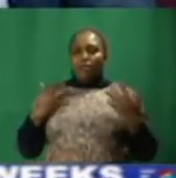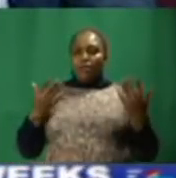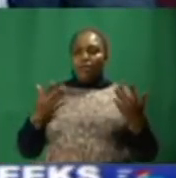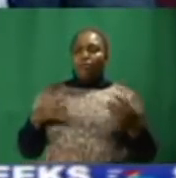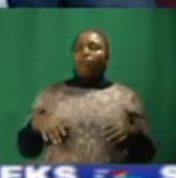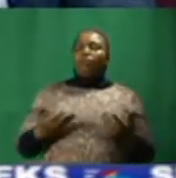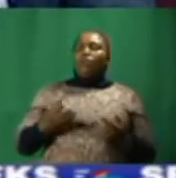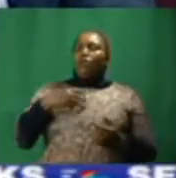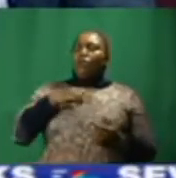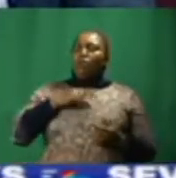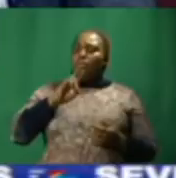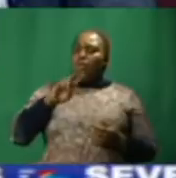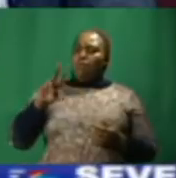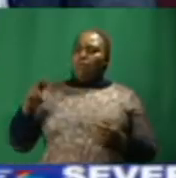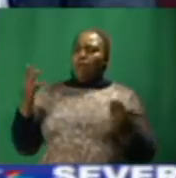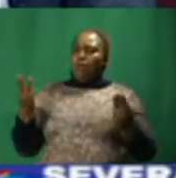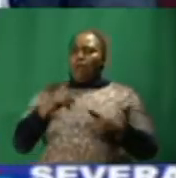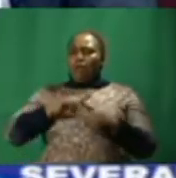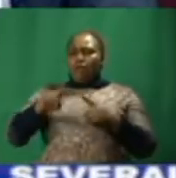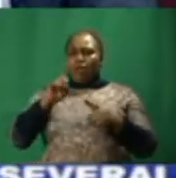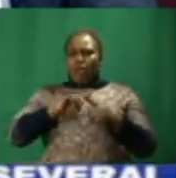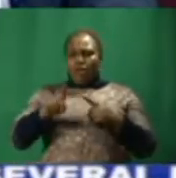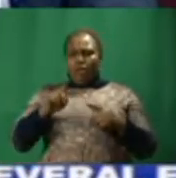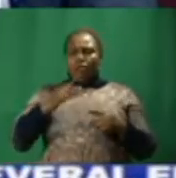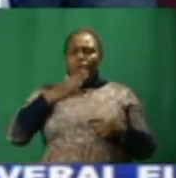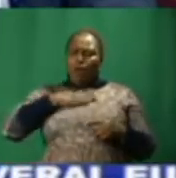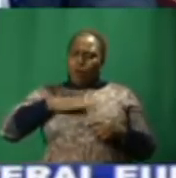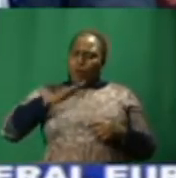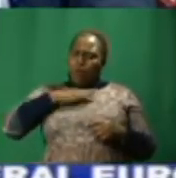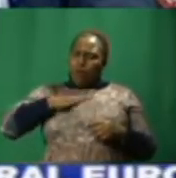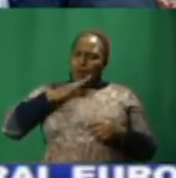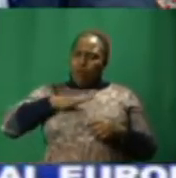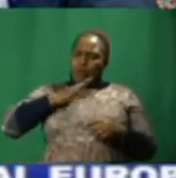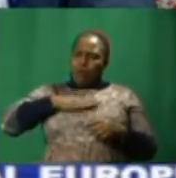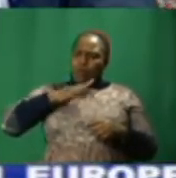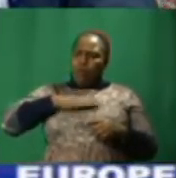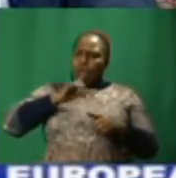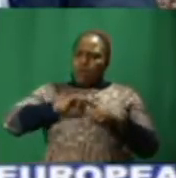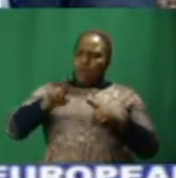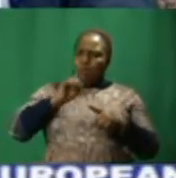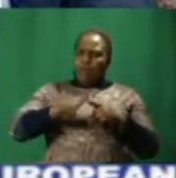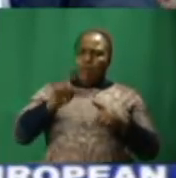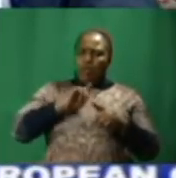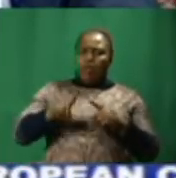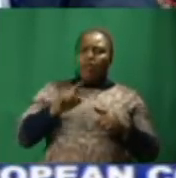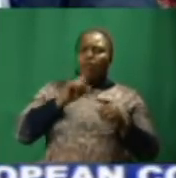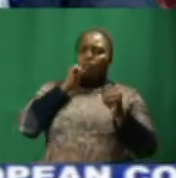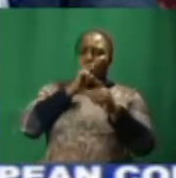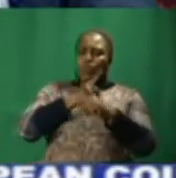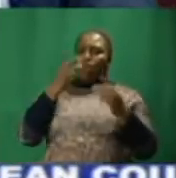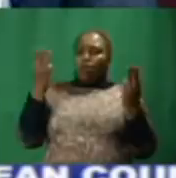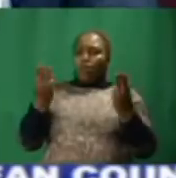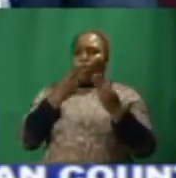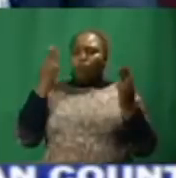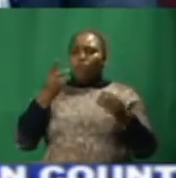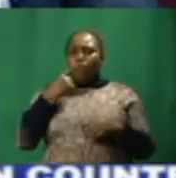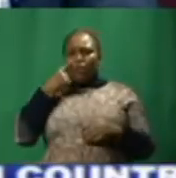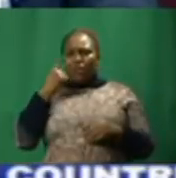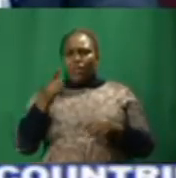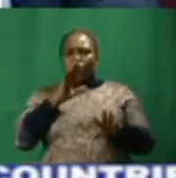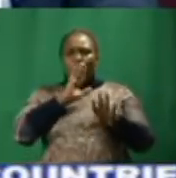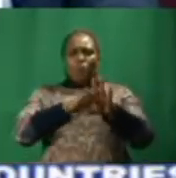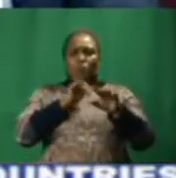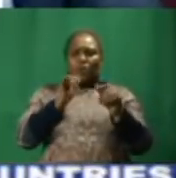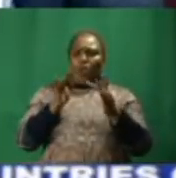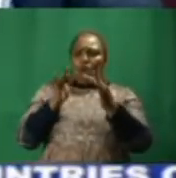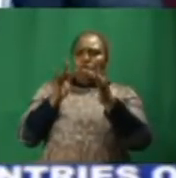ukuthi badlali netinhlangano setikulambele kubuyela etinkundleni tibuyele tidlale ikakhulukati lapho lababona kusingathi le midlalo ide ukuthi